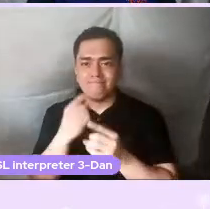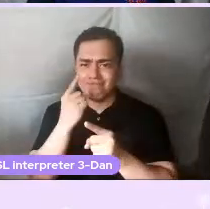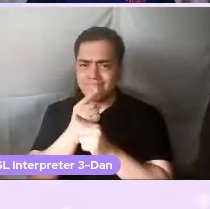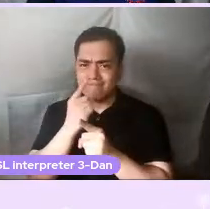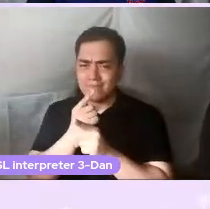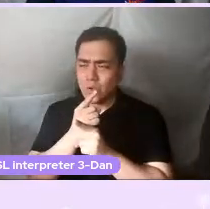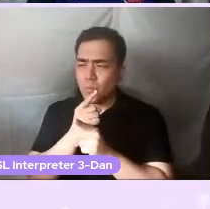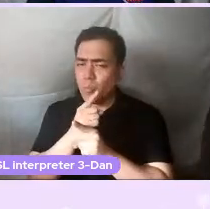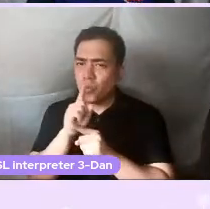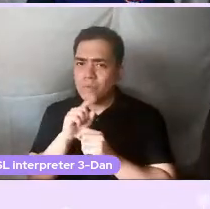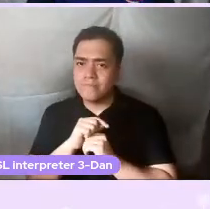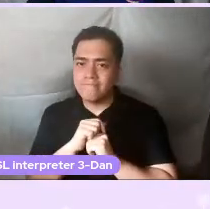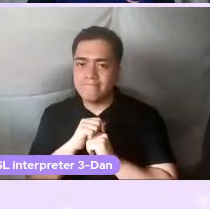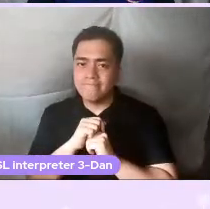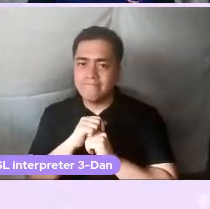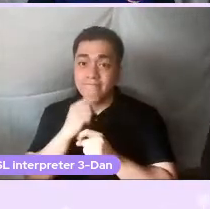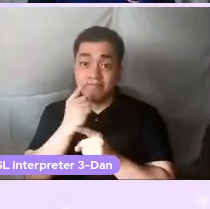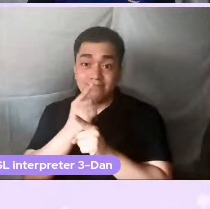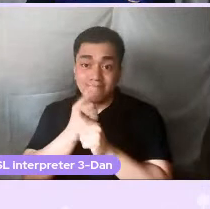ay